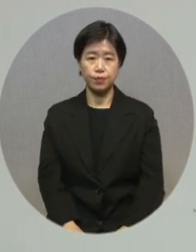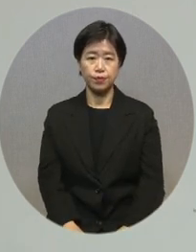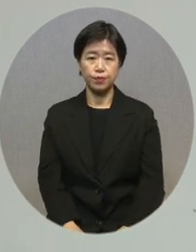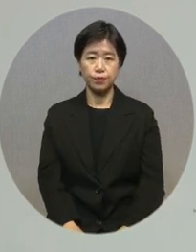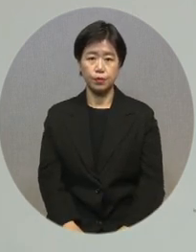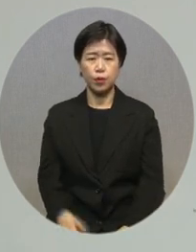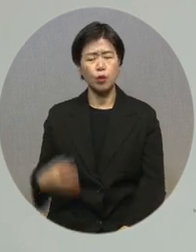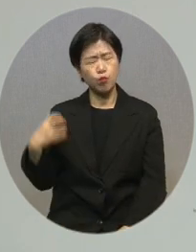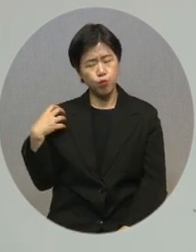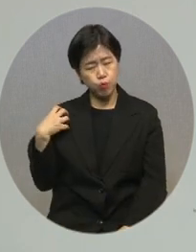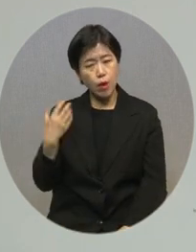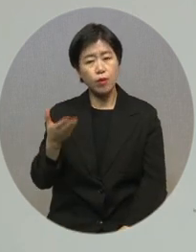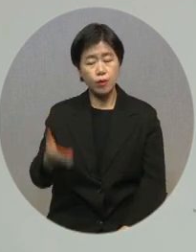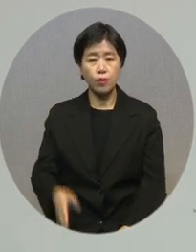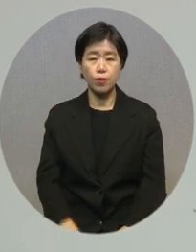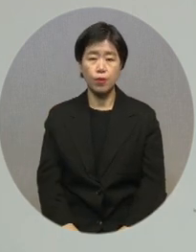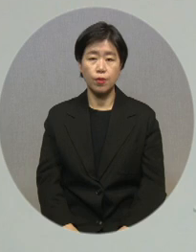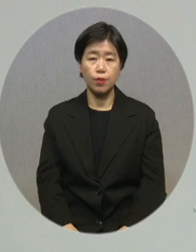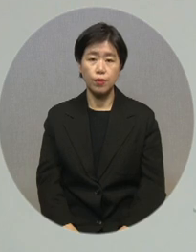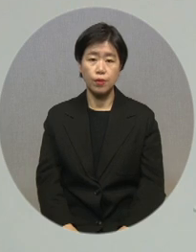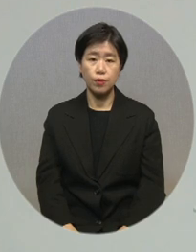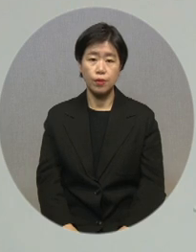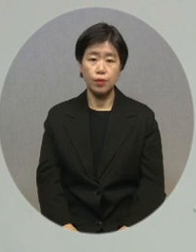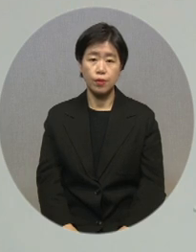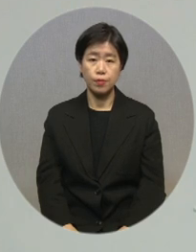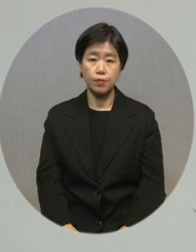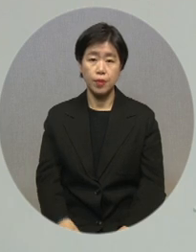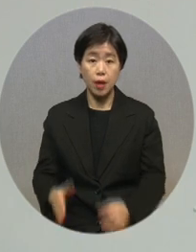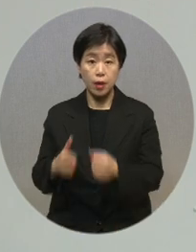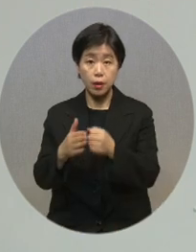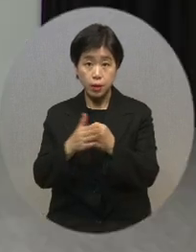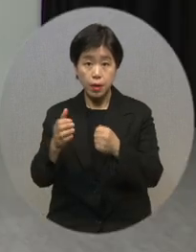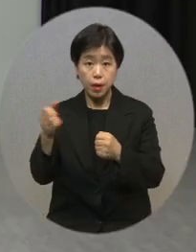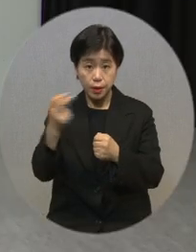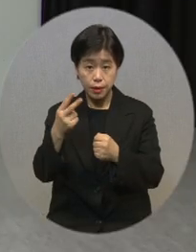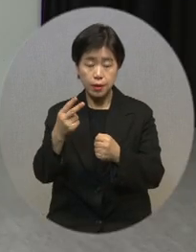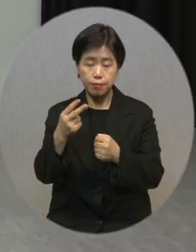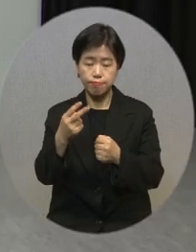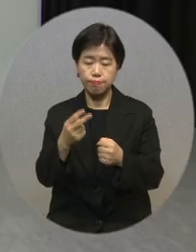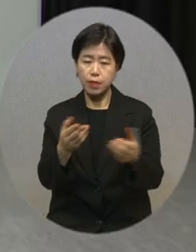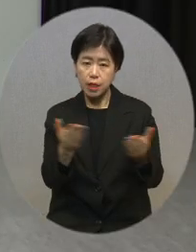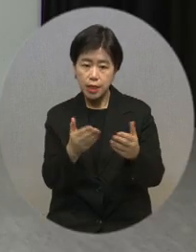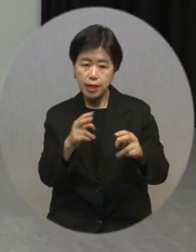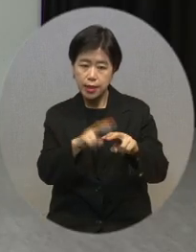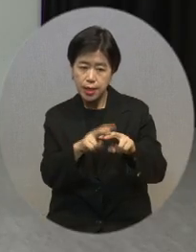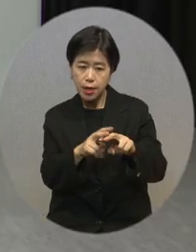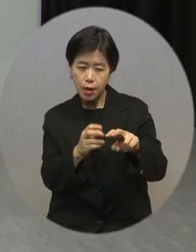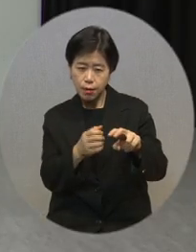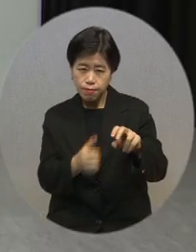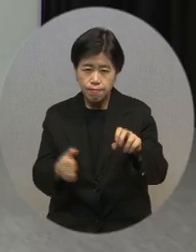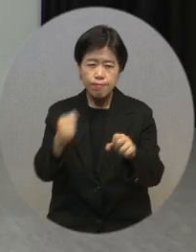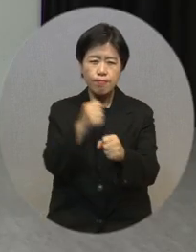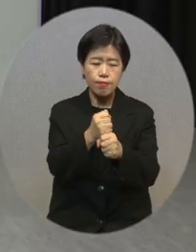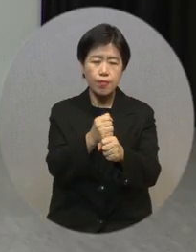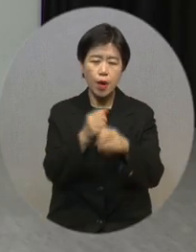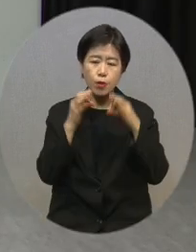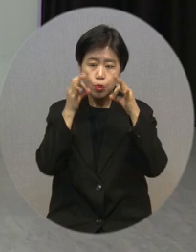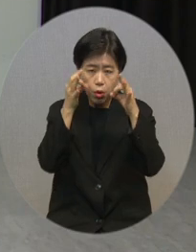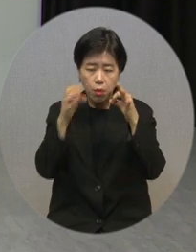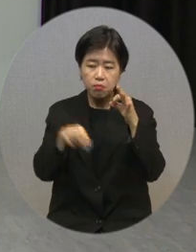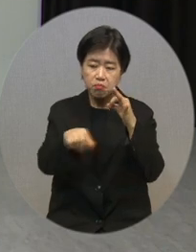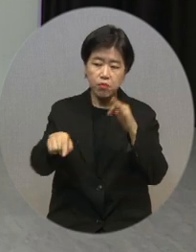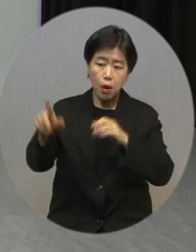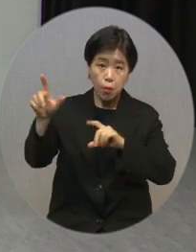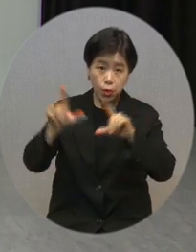취업을 적극적으로 하도록 독려를 하니까 그 재취업률이 올라가게 된 그래서 겁니다. 30%까지 네. 올라갔구나. 이게